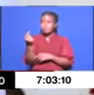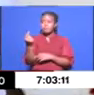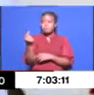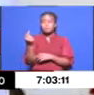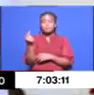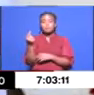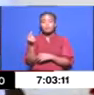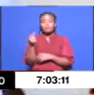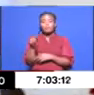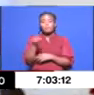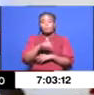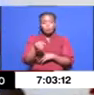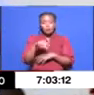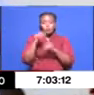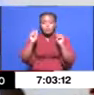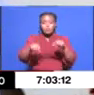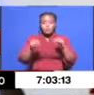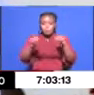yaweza kufaulu